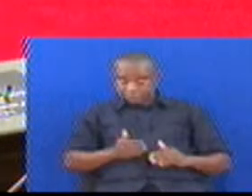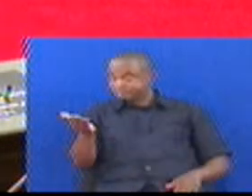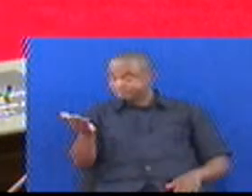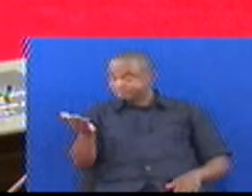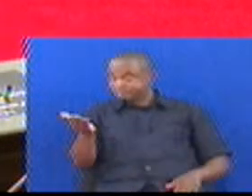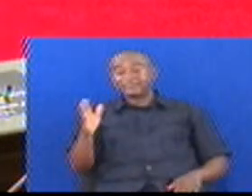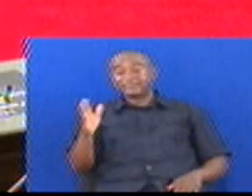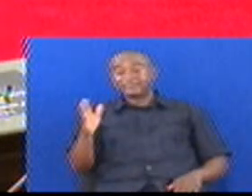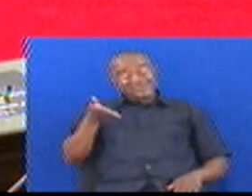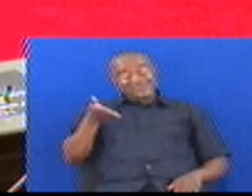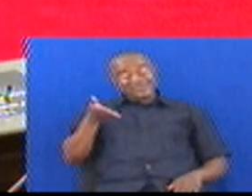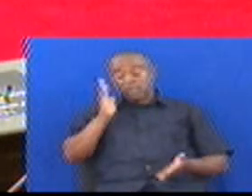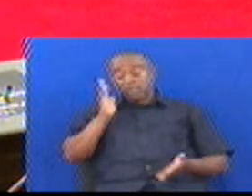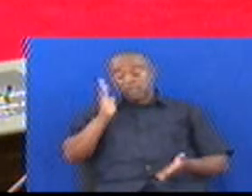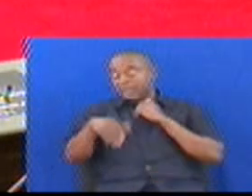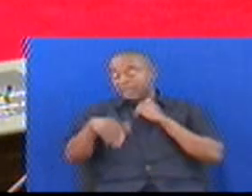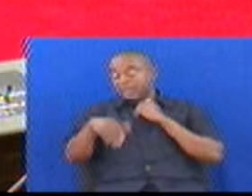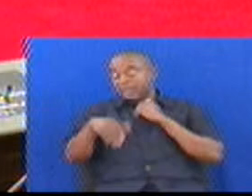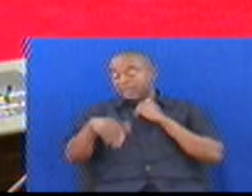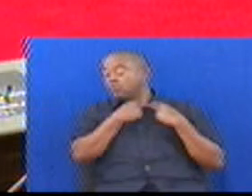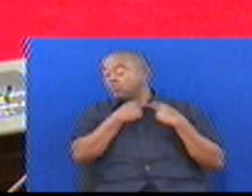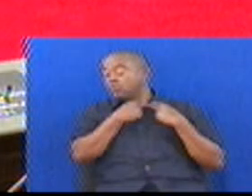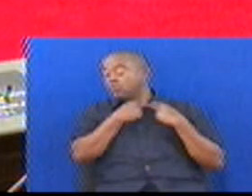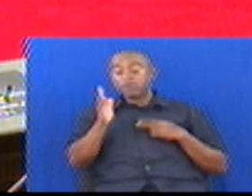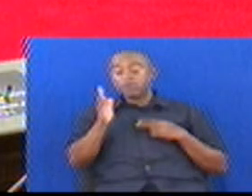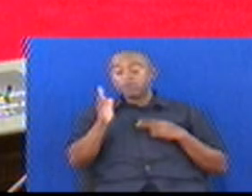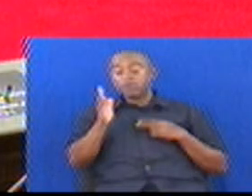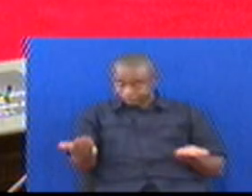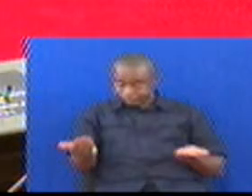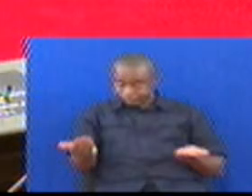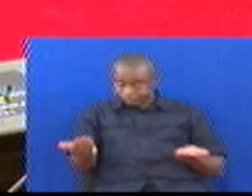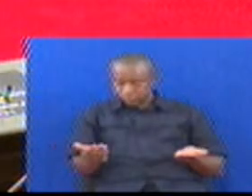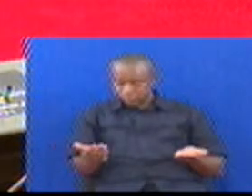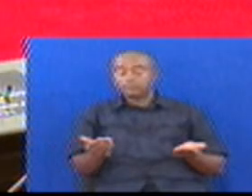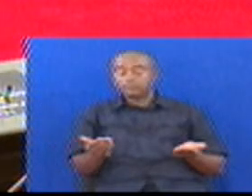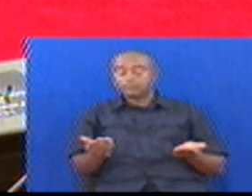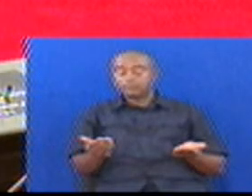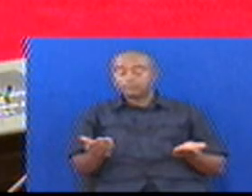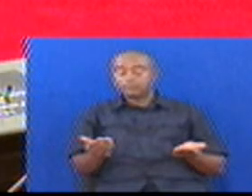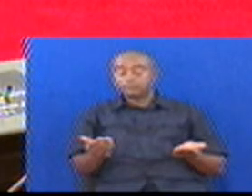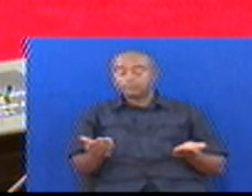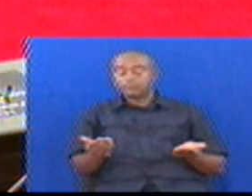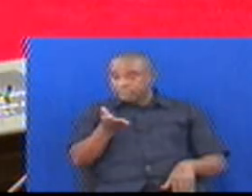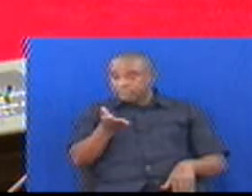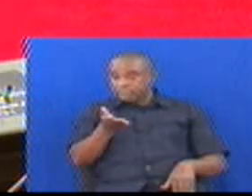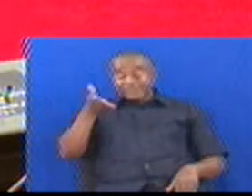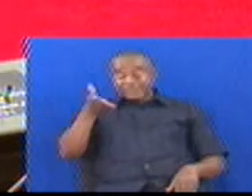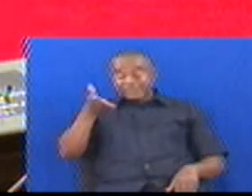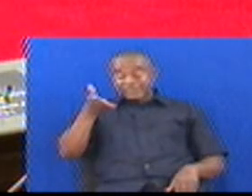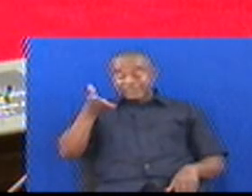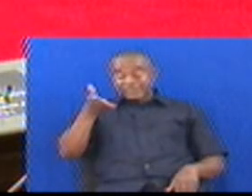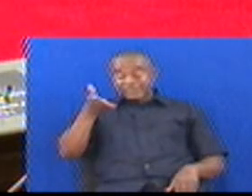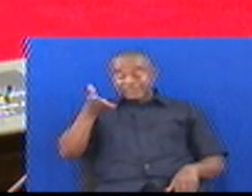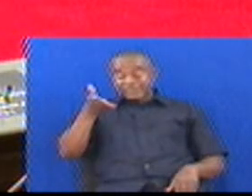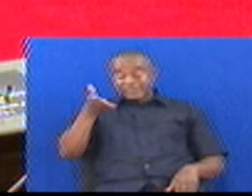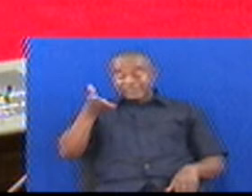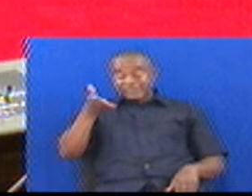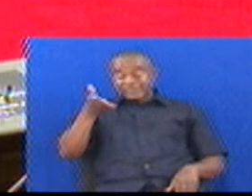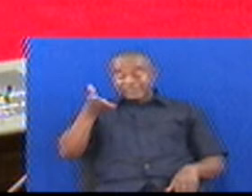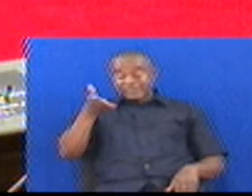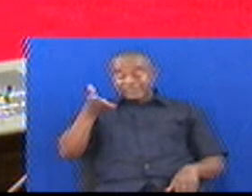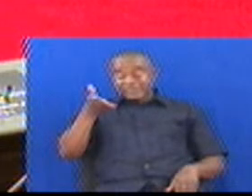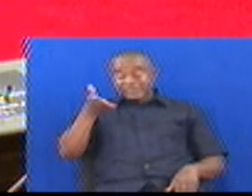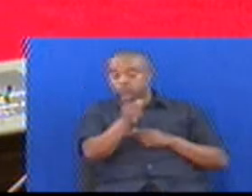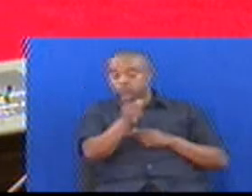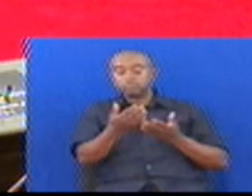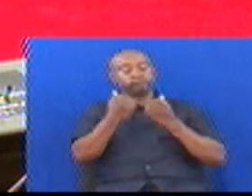serikali inatambua majukumu muhimu ya bunge hili na hivyo ilihakikisha kwamba inaliwezesha ili liweze kutekeleza majukumu